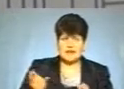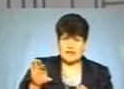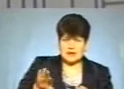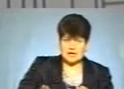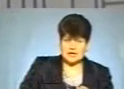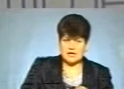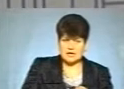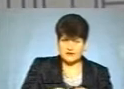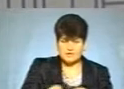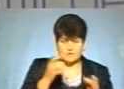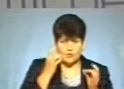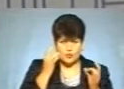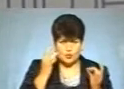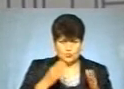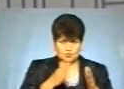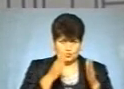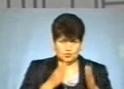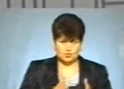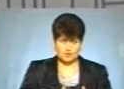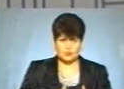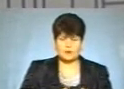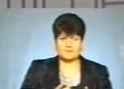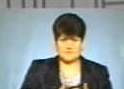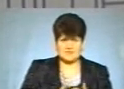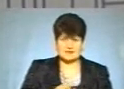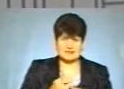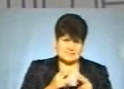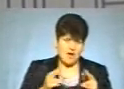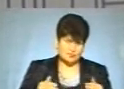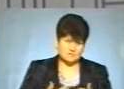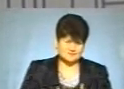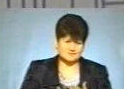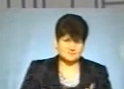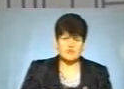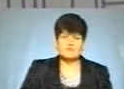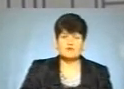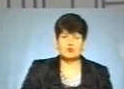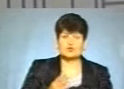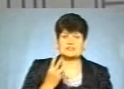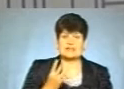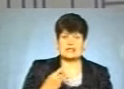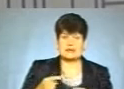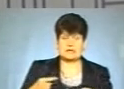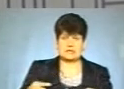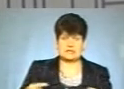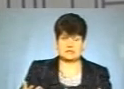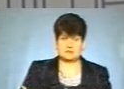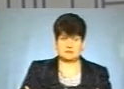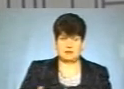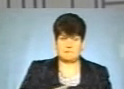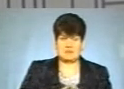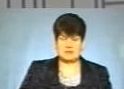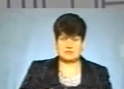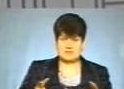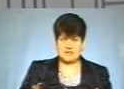або охорони культурного конкретного спадку нашого, там замку чи чого ще, виконують три різних ЦОВВ, три різних